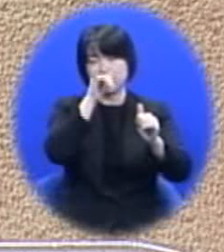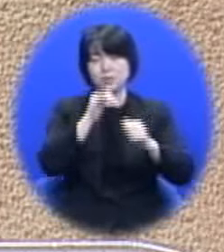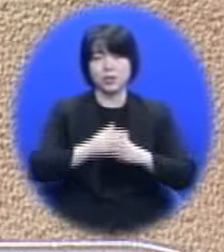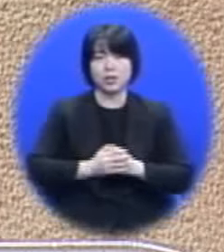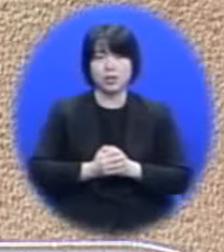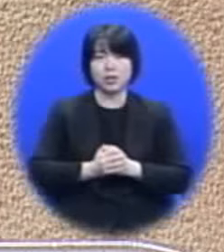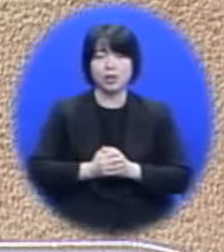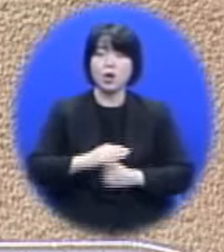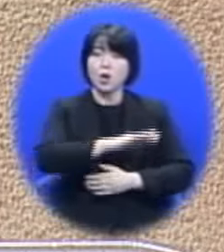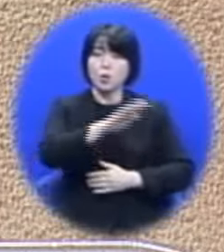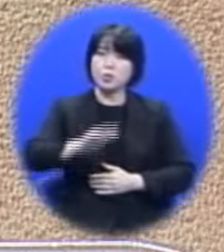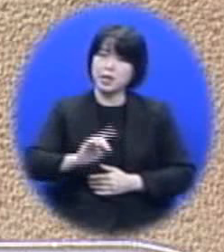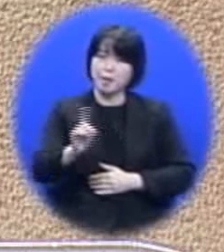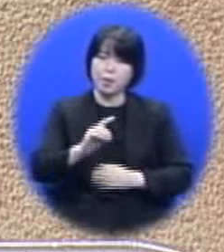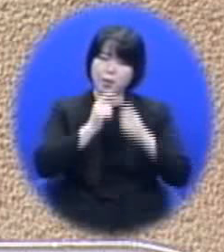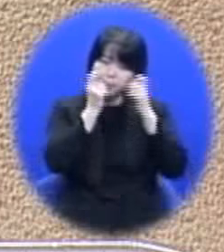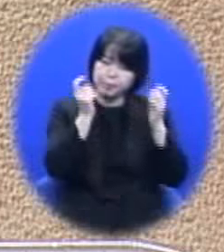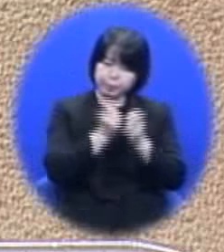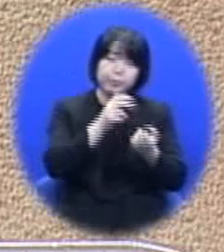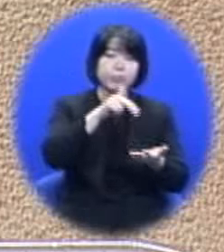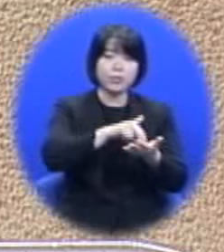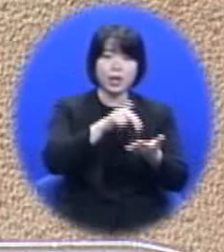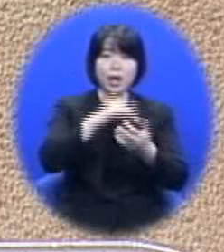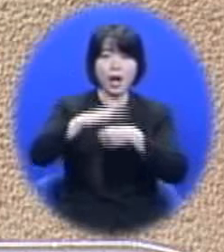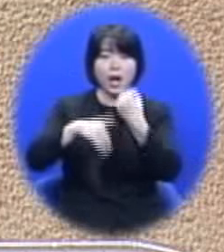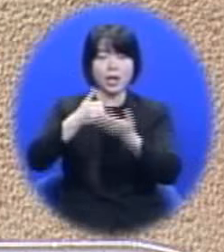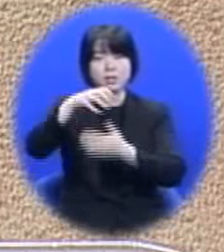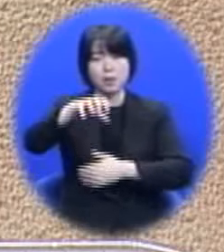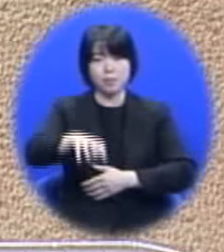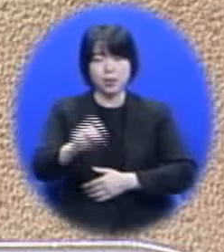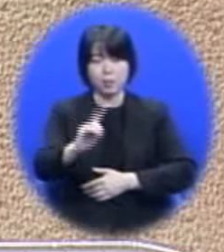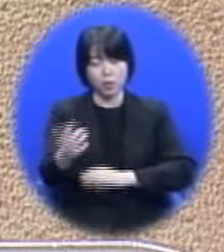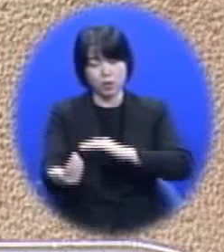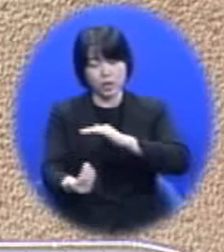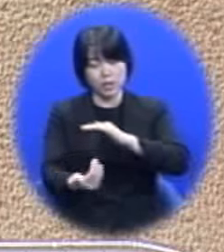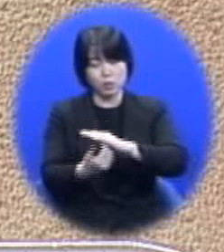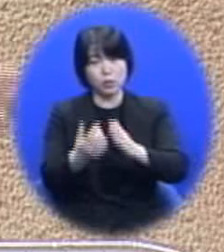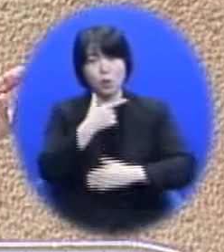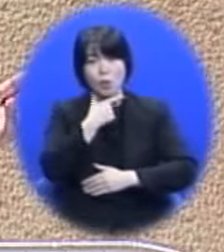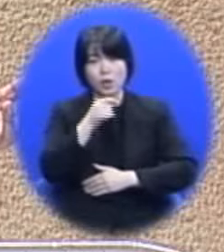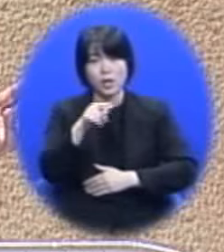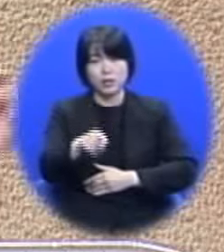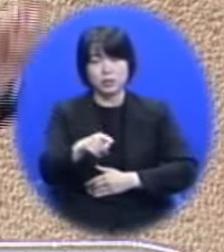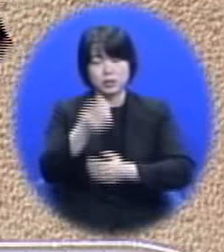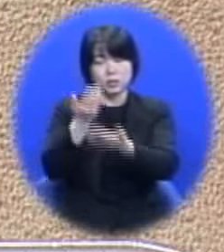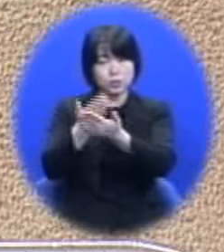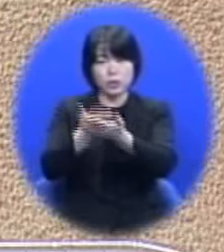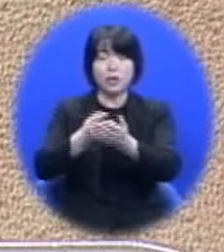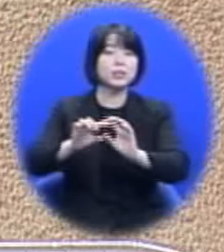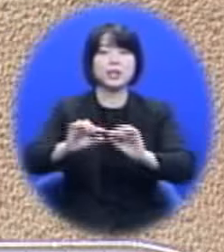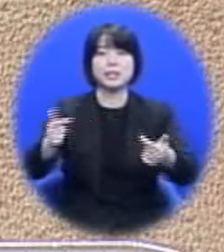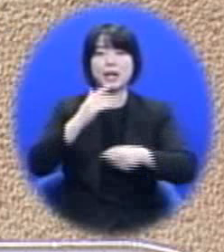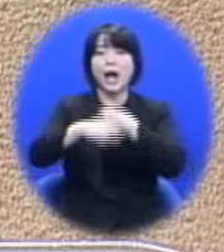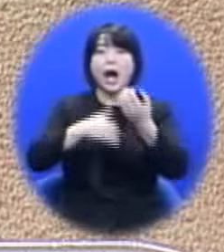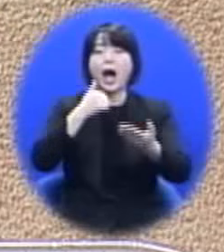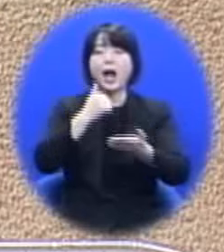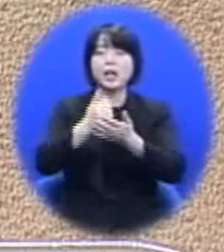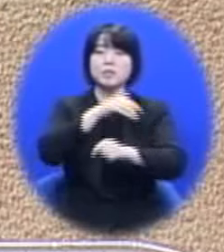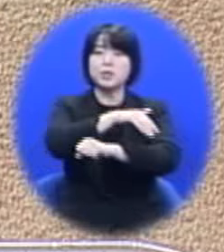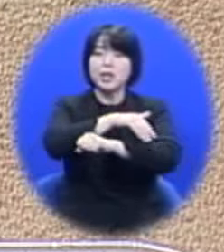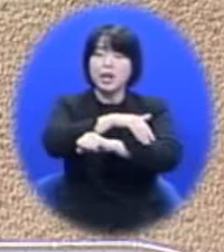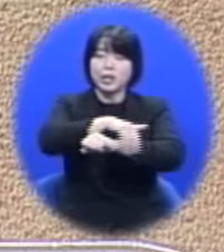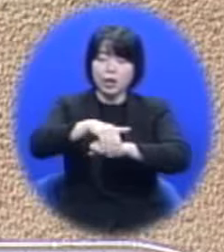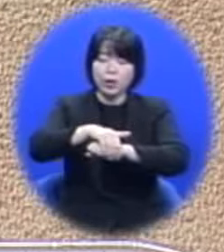우리가 뭘 개인적으로 하나님 앞에 뭔가 이루고 일을 원하는 것을 구하는 것이 아니고 하나님이 하시려는 그